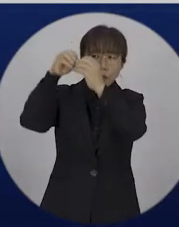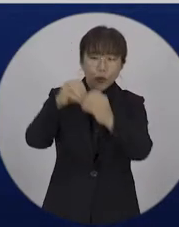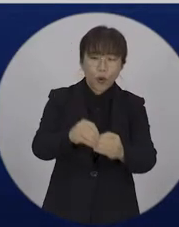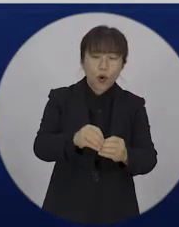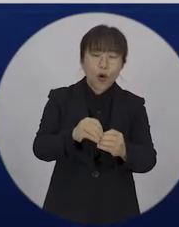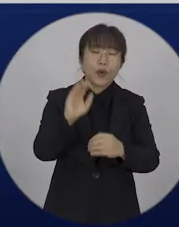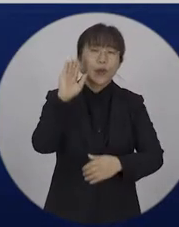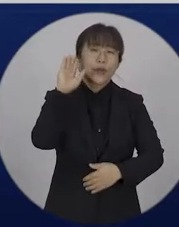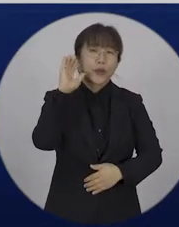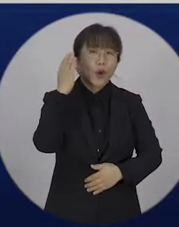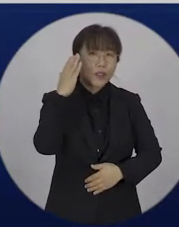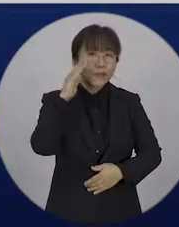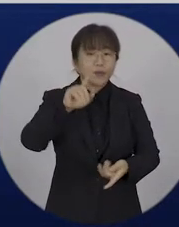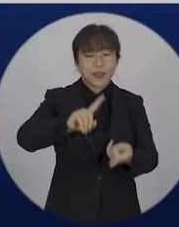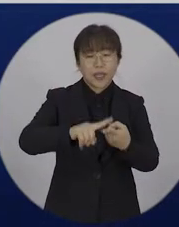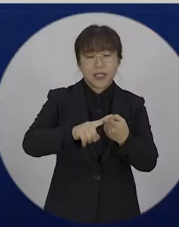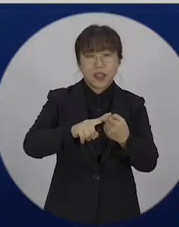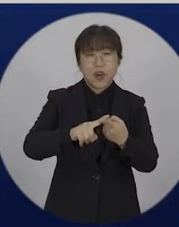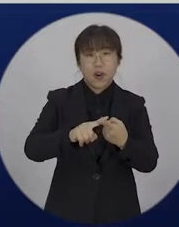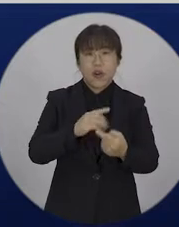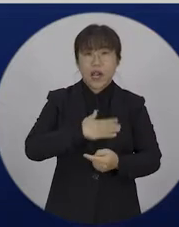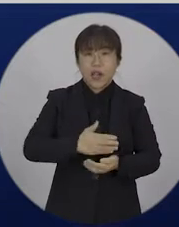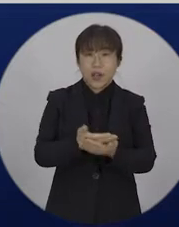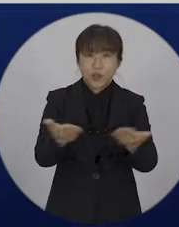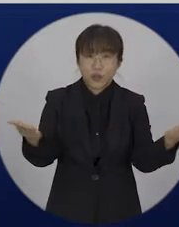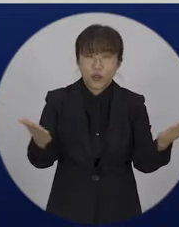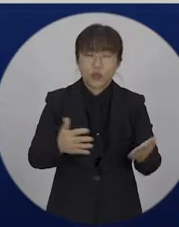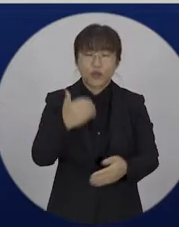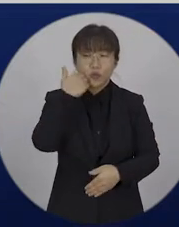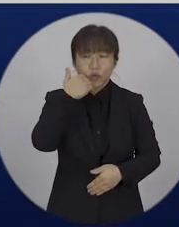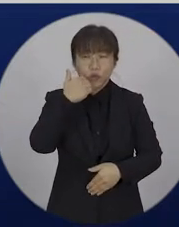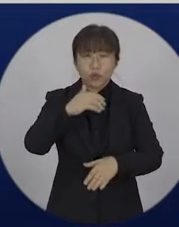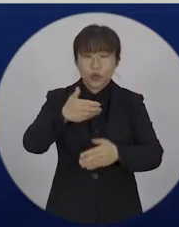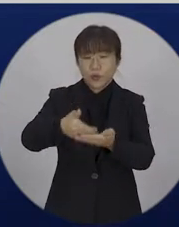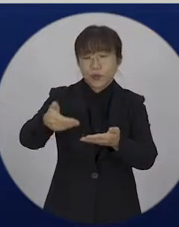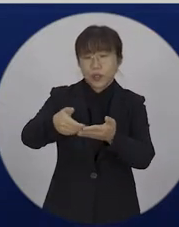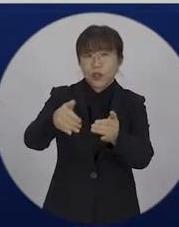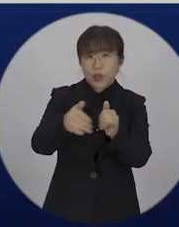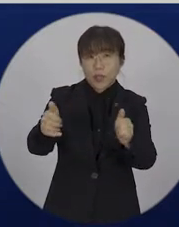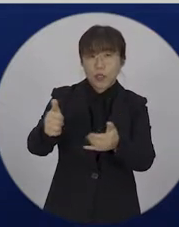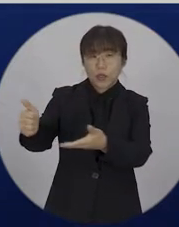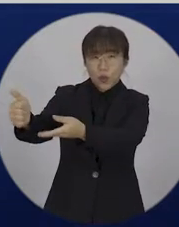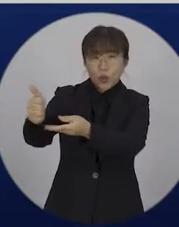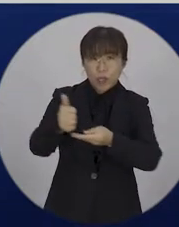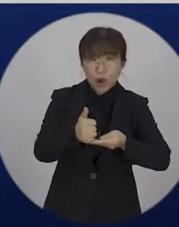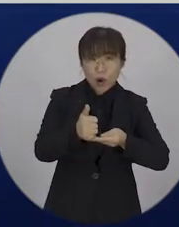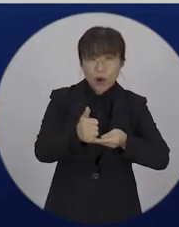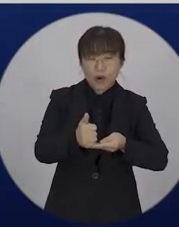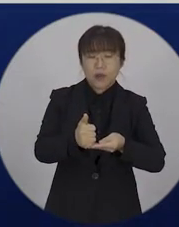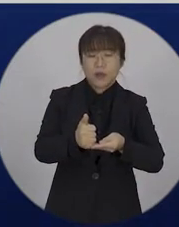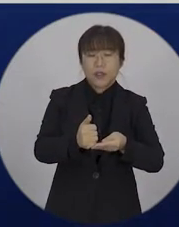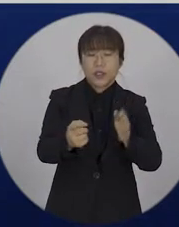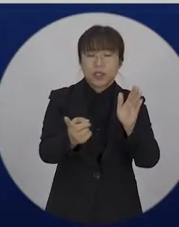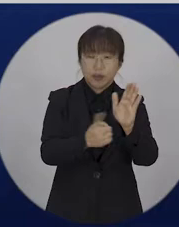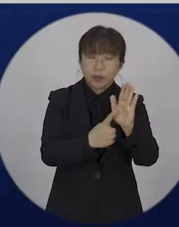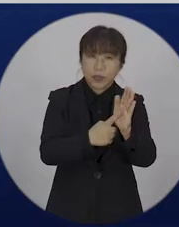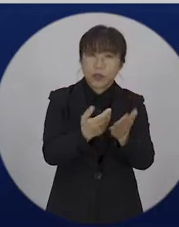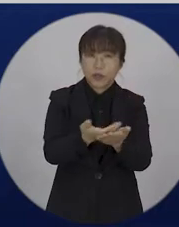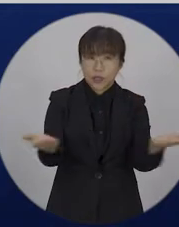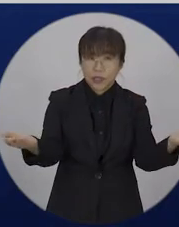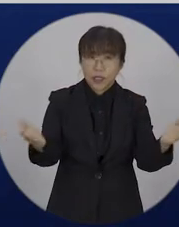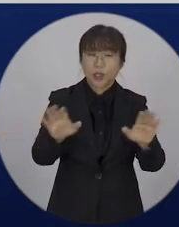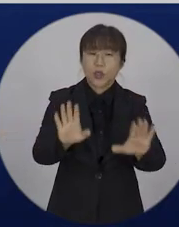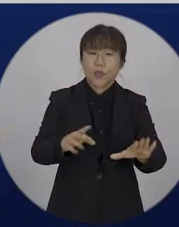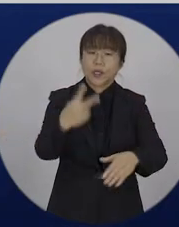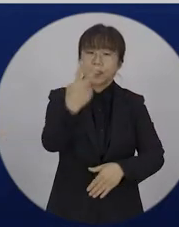전통과 현대를 아우를 수 있는 겸재예맥 초청기획전을 지속적으로 개최해 왔는데요. 2022년 올해